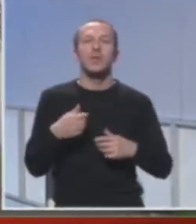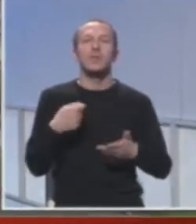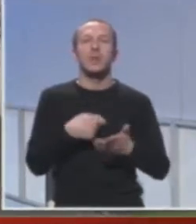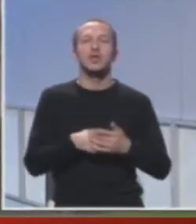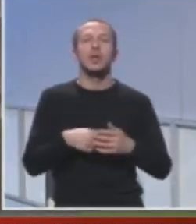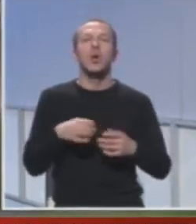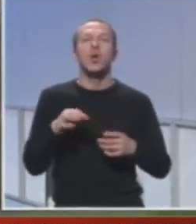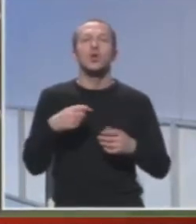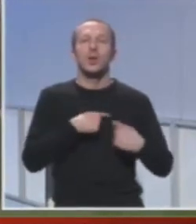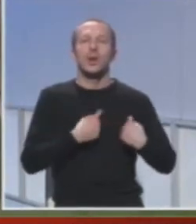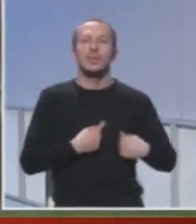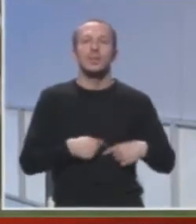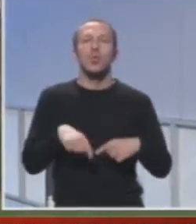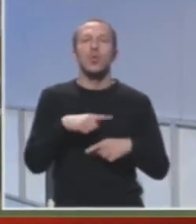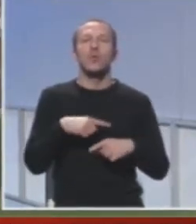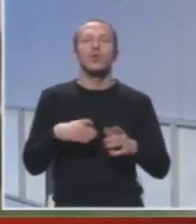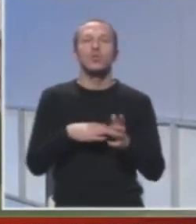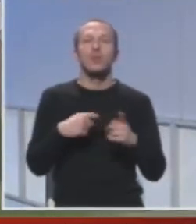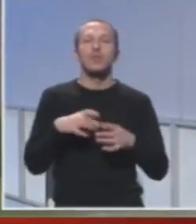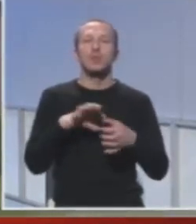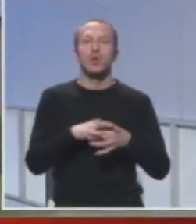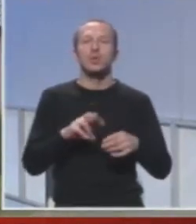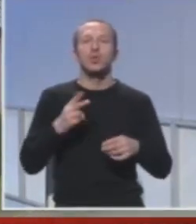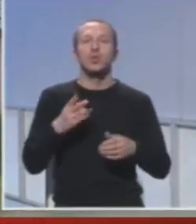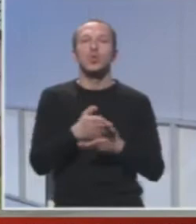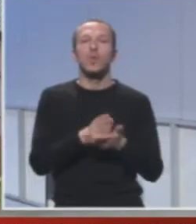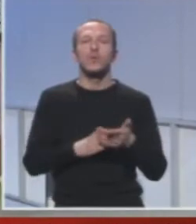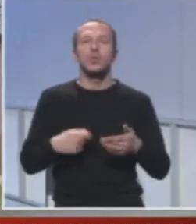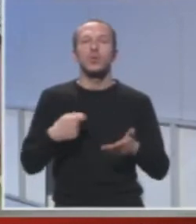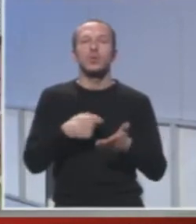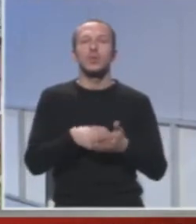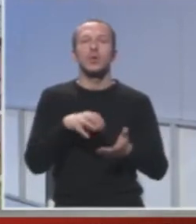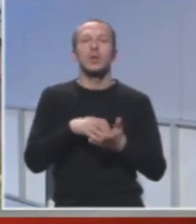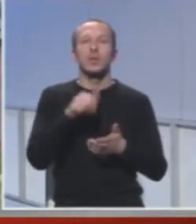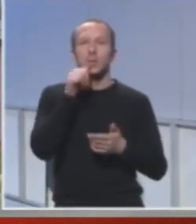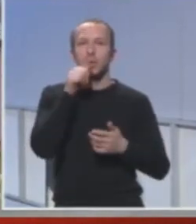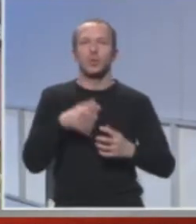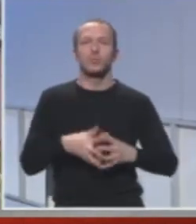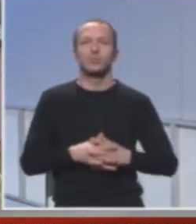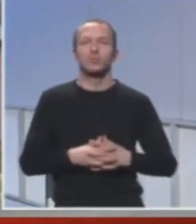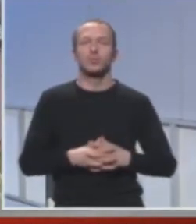finansirano je donacijama u okviru MEG projekta, dok je drugu polovinu finansirao grad Prijedor.